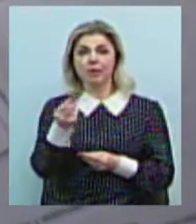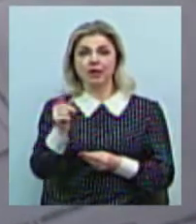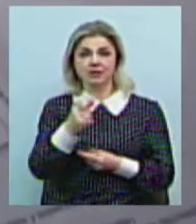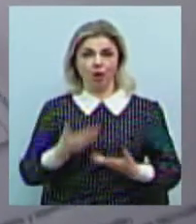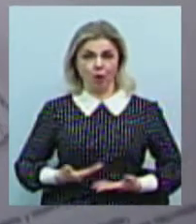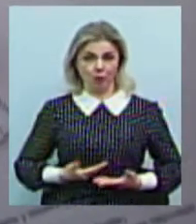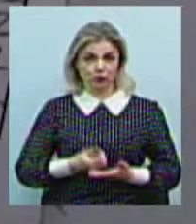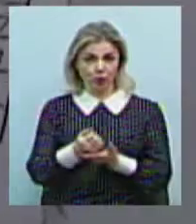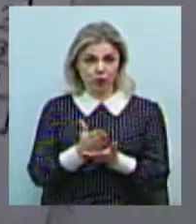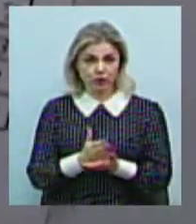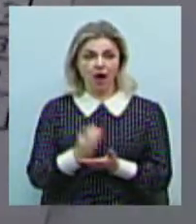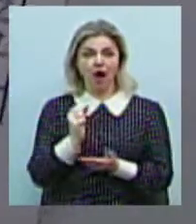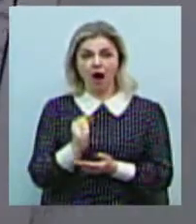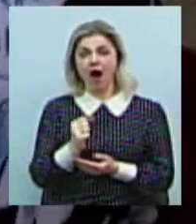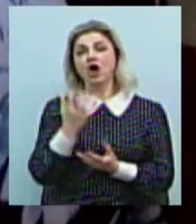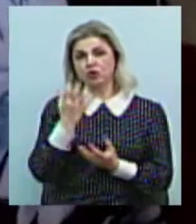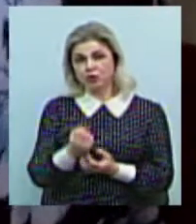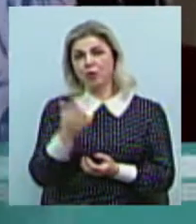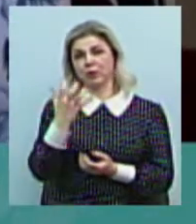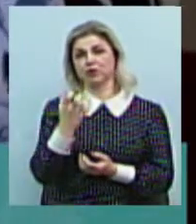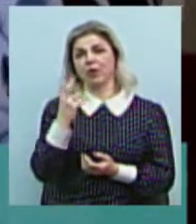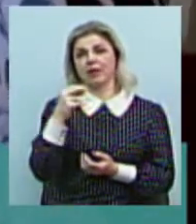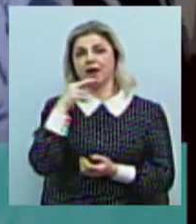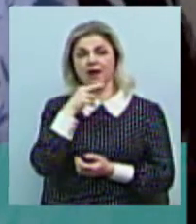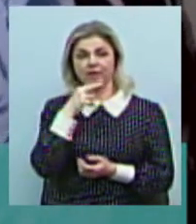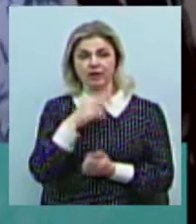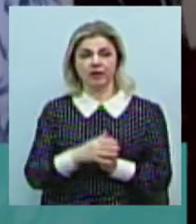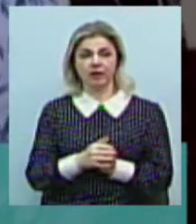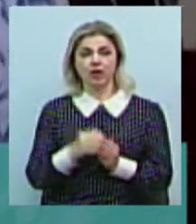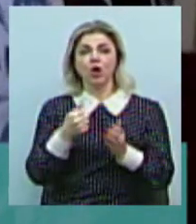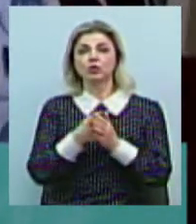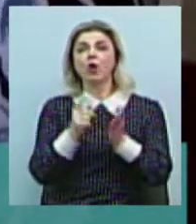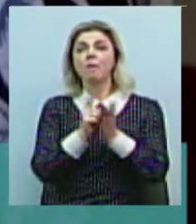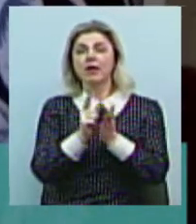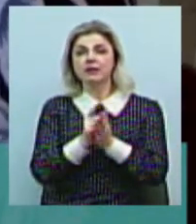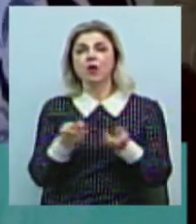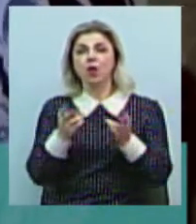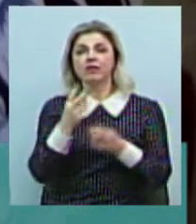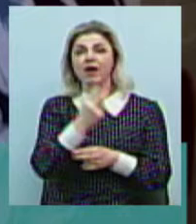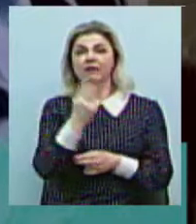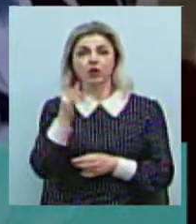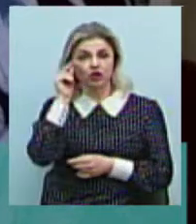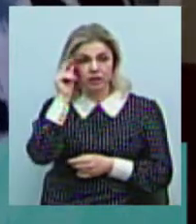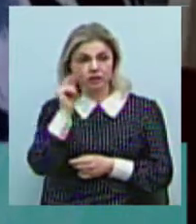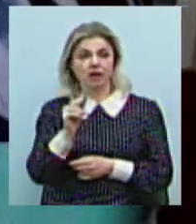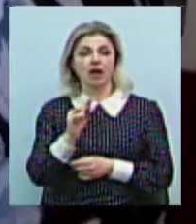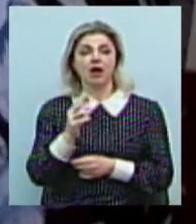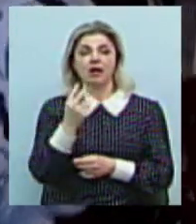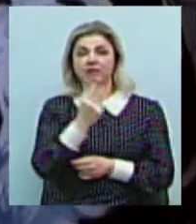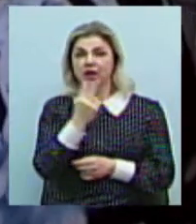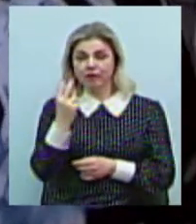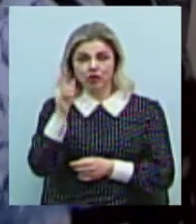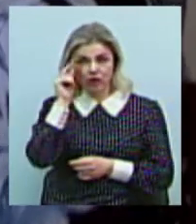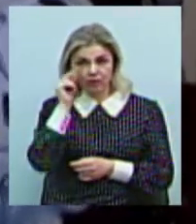послуги. Ще стільки ж – на ліки. Осталось до пенсії 22 числа, у мене ще буде пенсія. Тільки 22